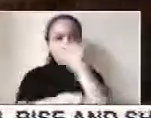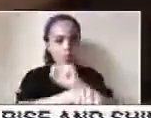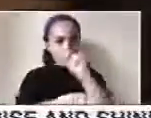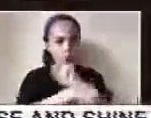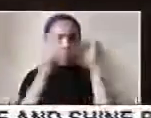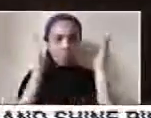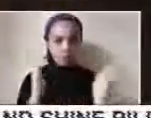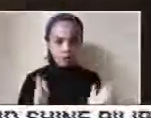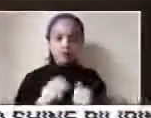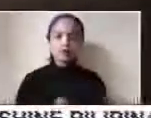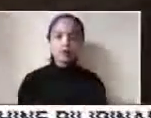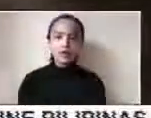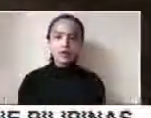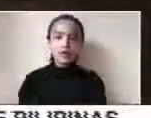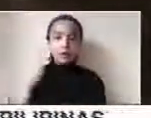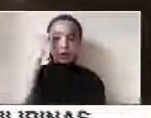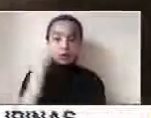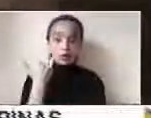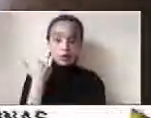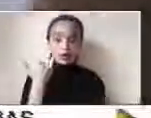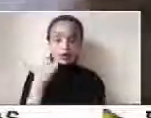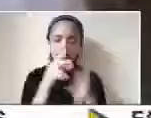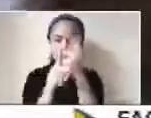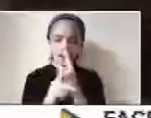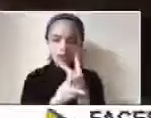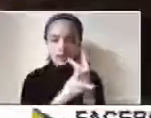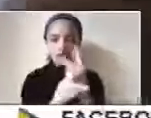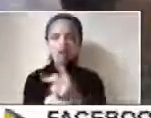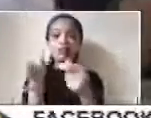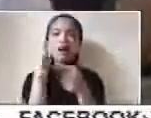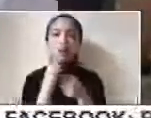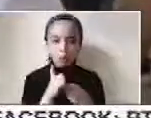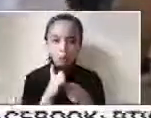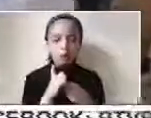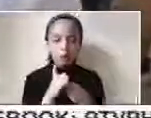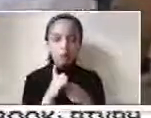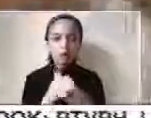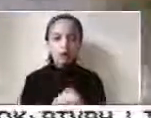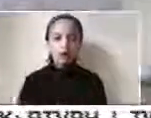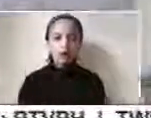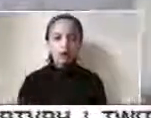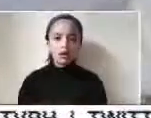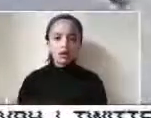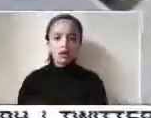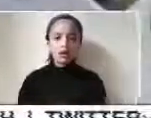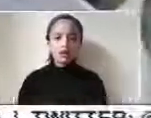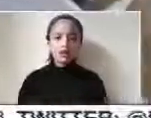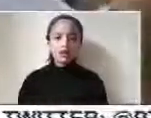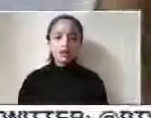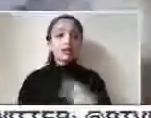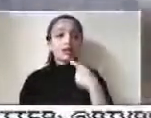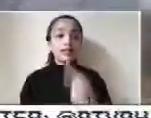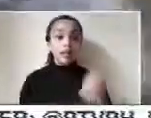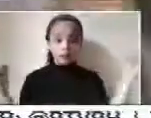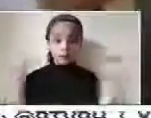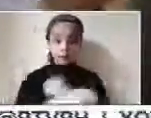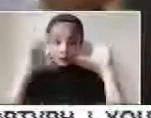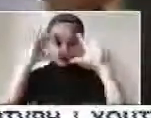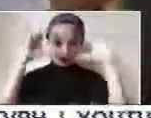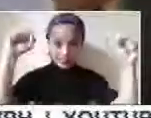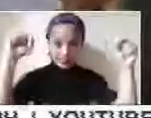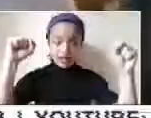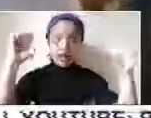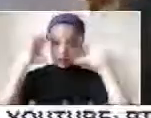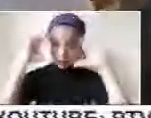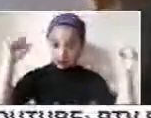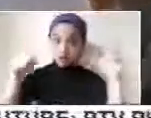kung Johnson & Johnson para isang turok na lang. Kasi kung hihintayin pa yung second, makawawa yung